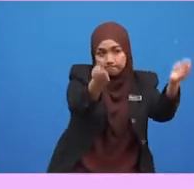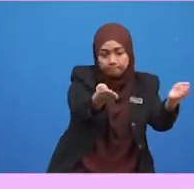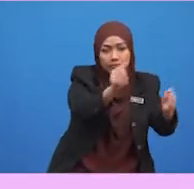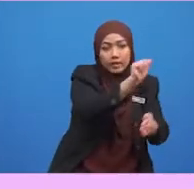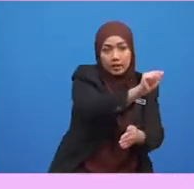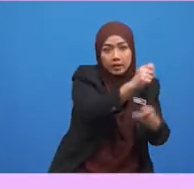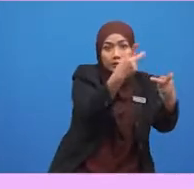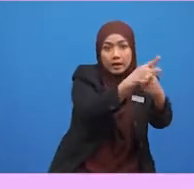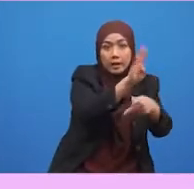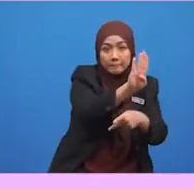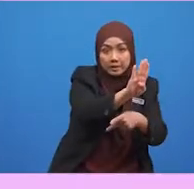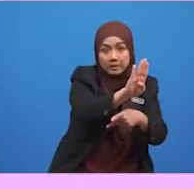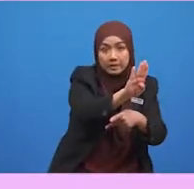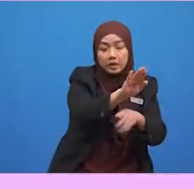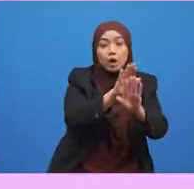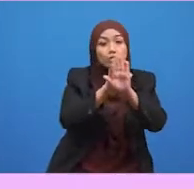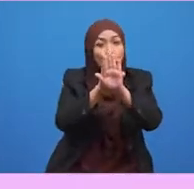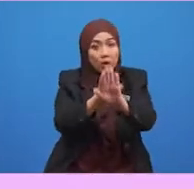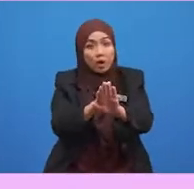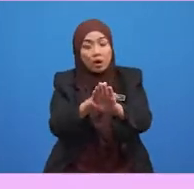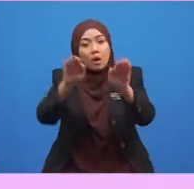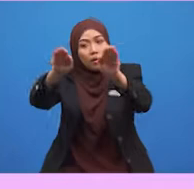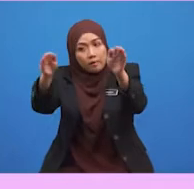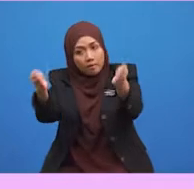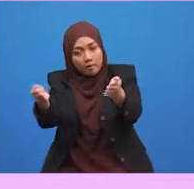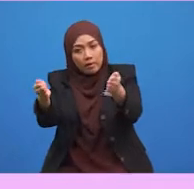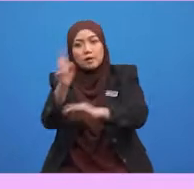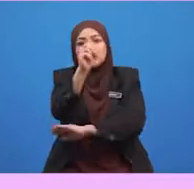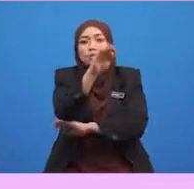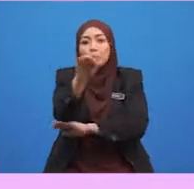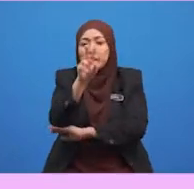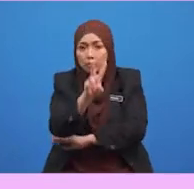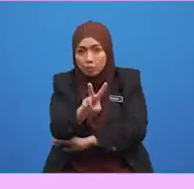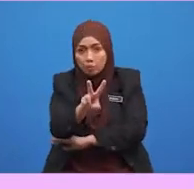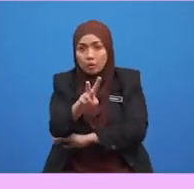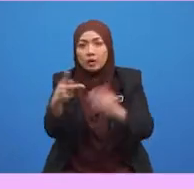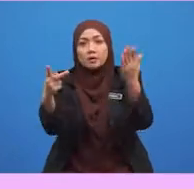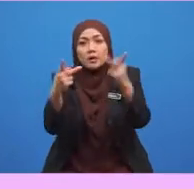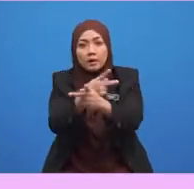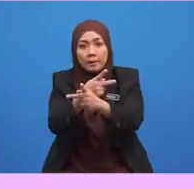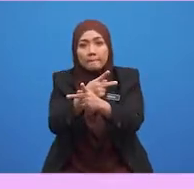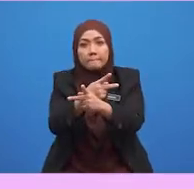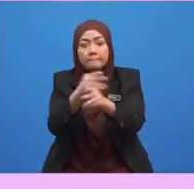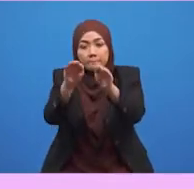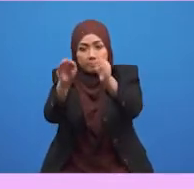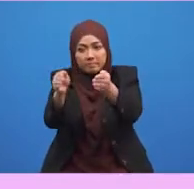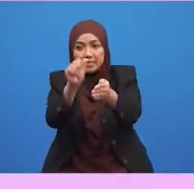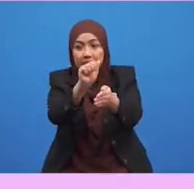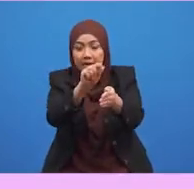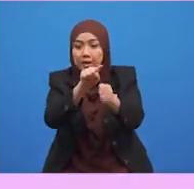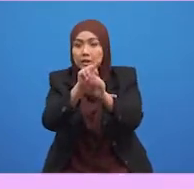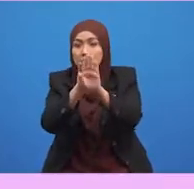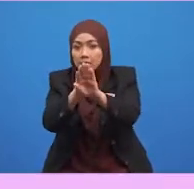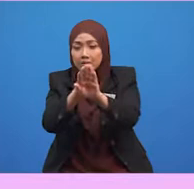A darab B tolak kurungan 1 per 2 darab kurungan A